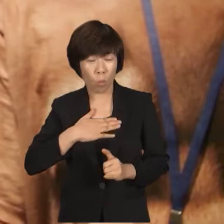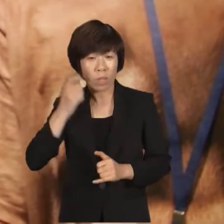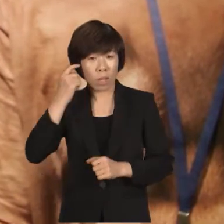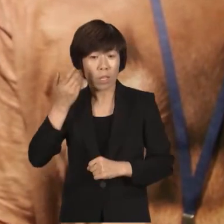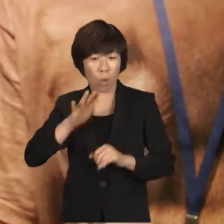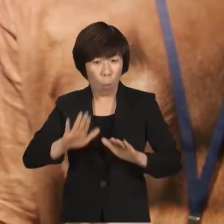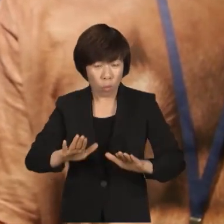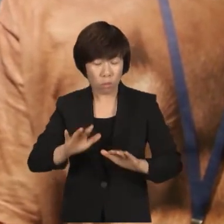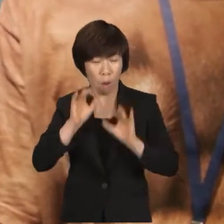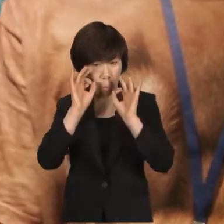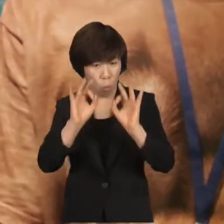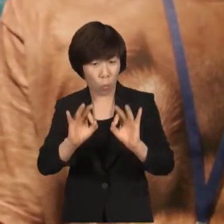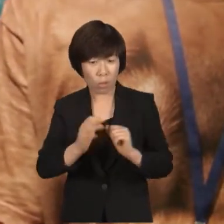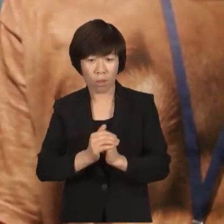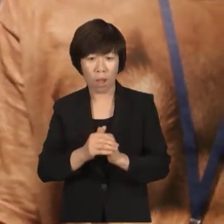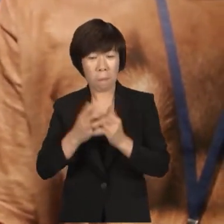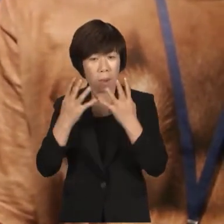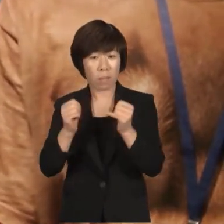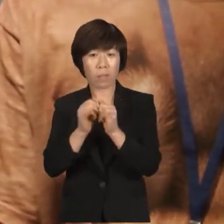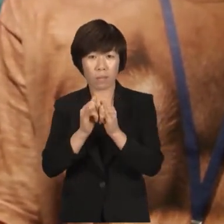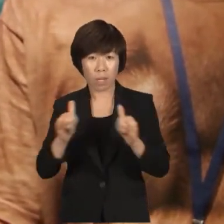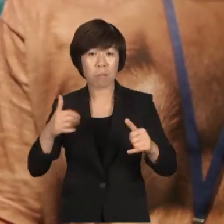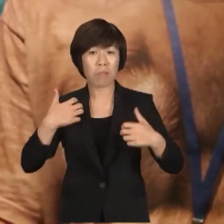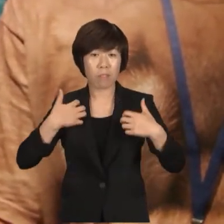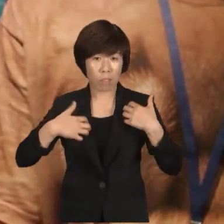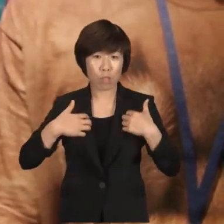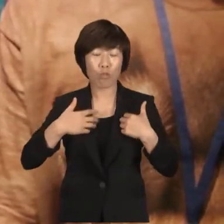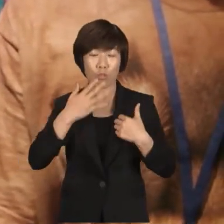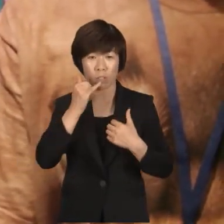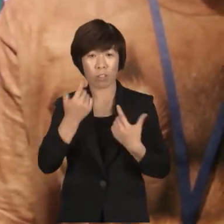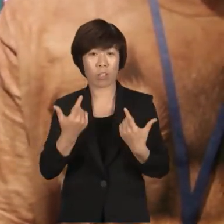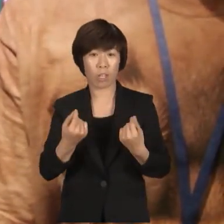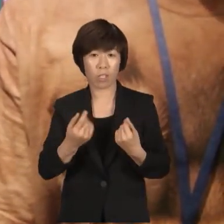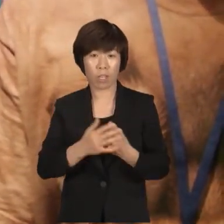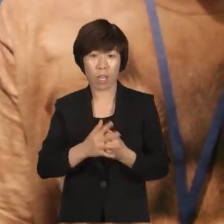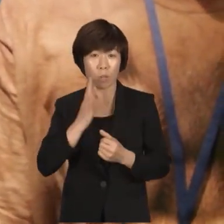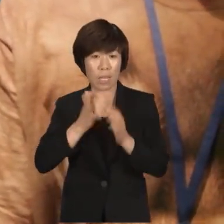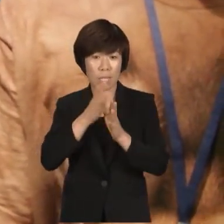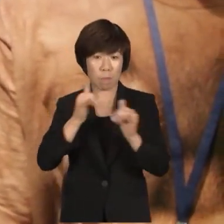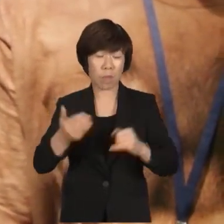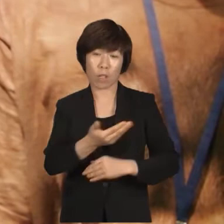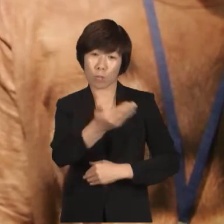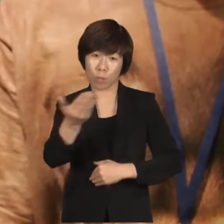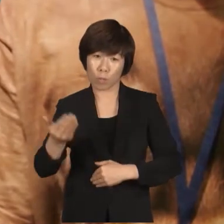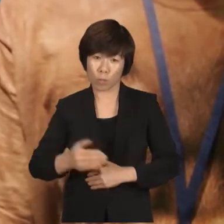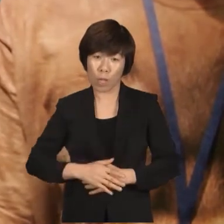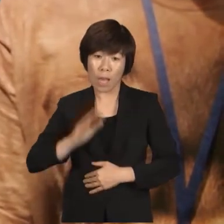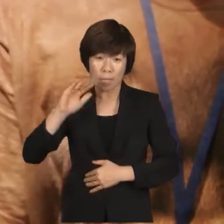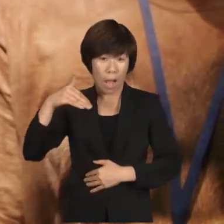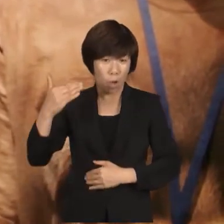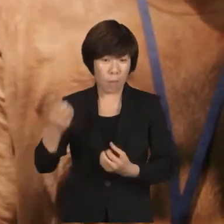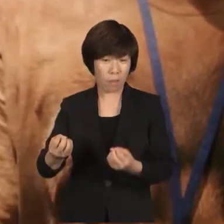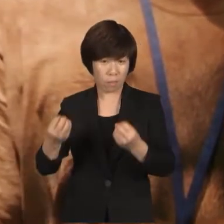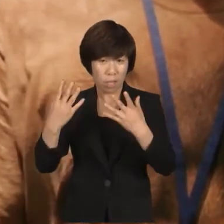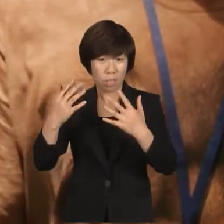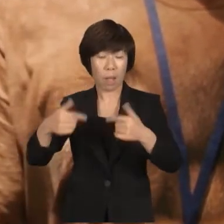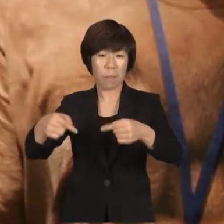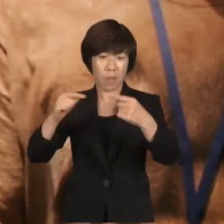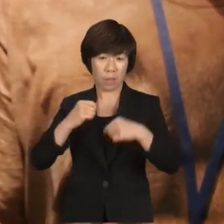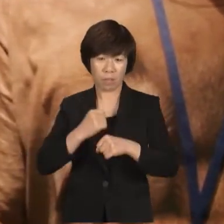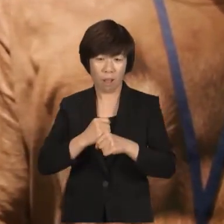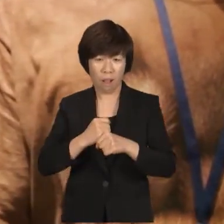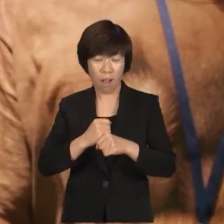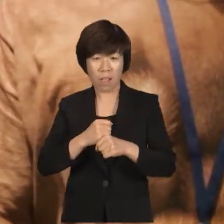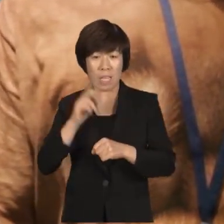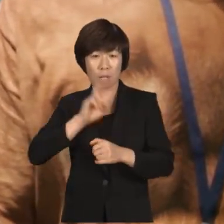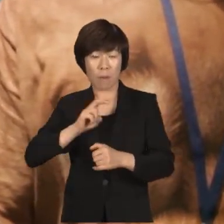생각했는데 오늘 들어보니까 충분히 대중분들도 즐길 수 있는 음악 같습니다. 울산 시민 여러분들도 내년에도 또 재즈 페스티벌이